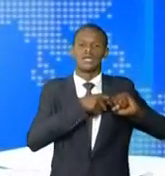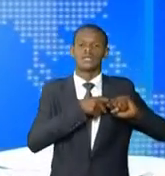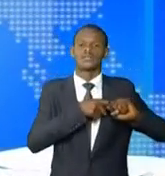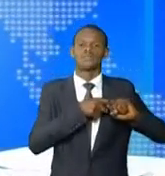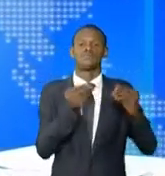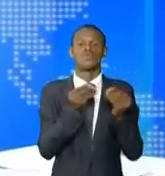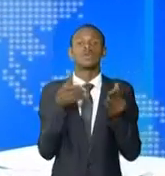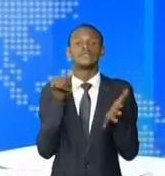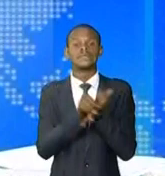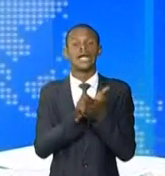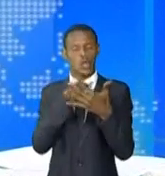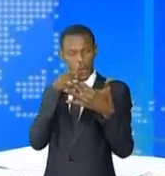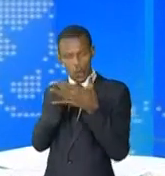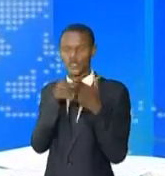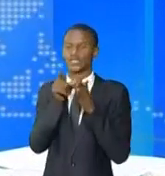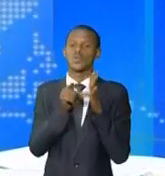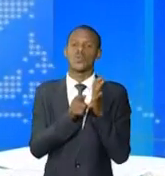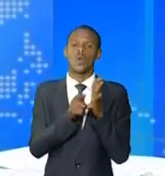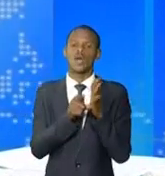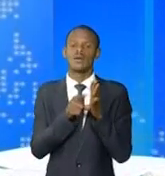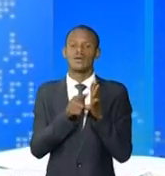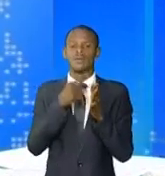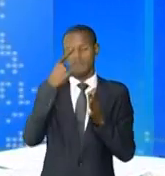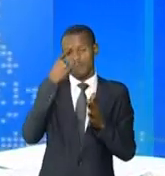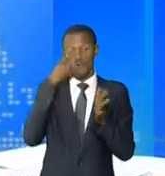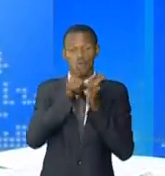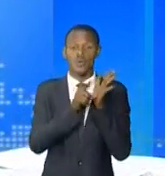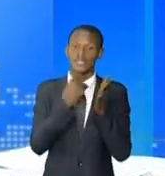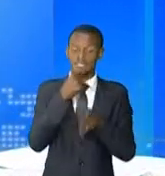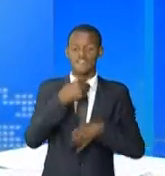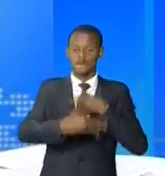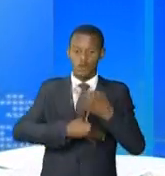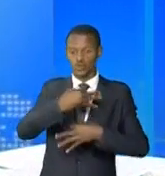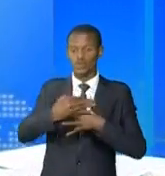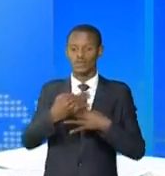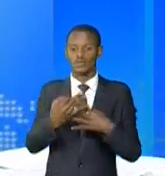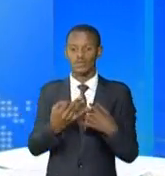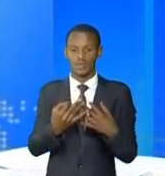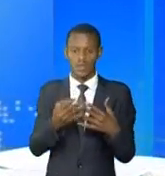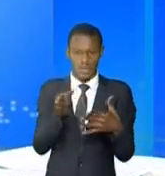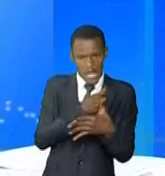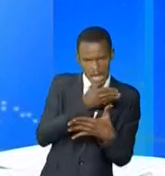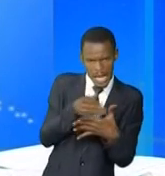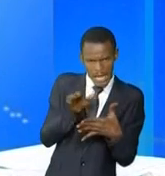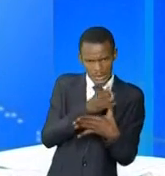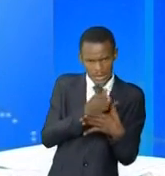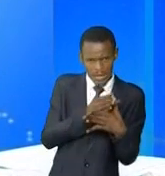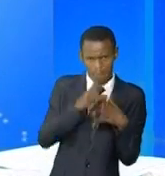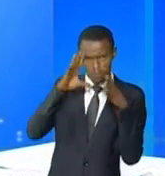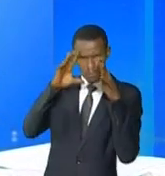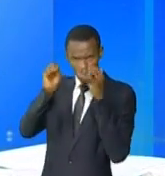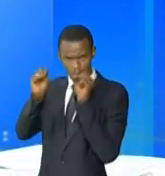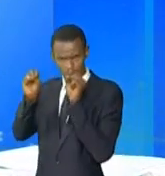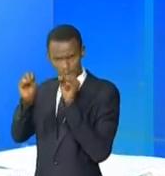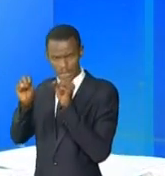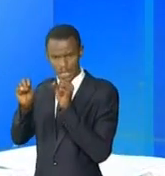2020 portant organisation et fonctionnement, modalités des collaborations entre les présidents de la République et le gouvernement ainsi que les membres